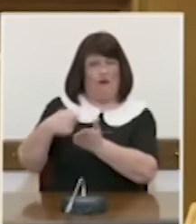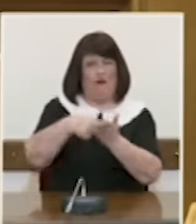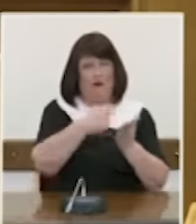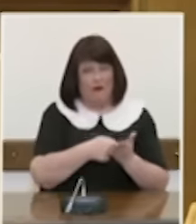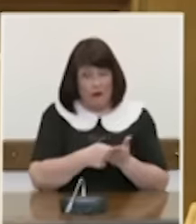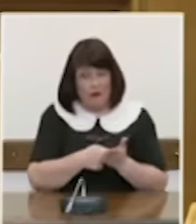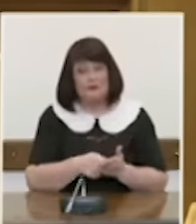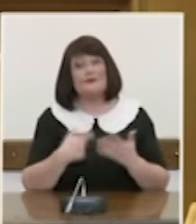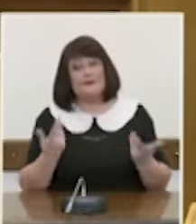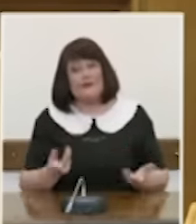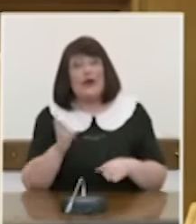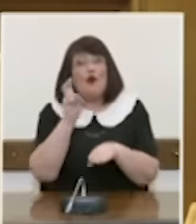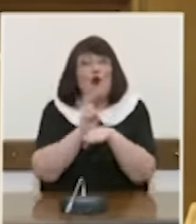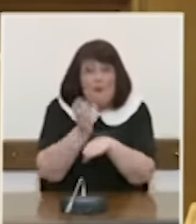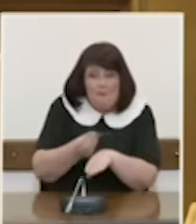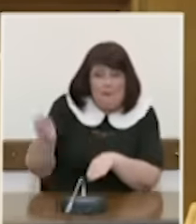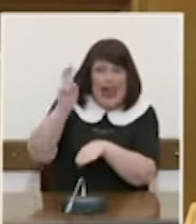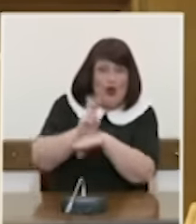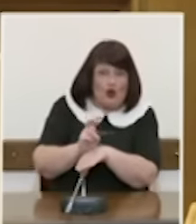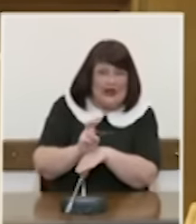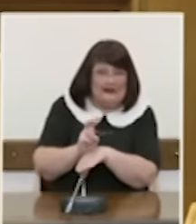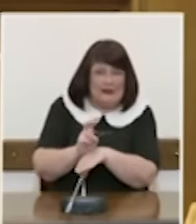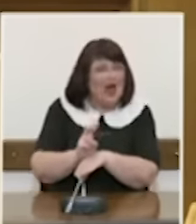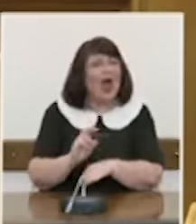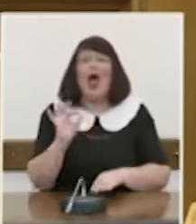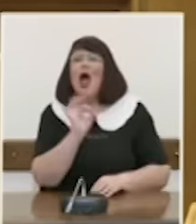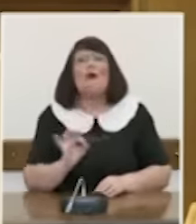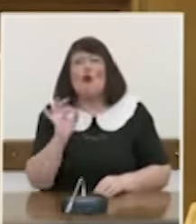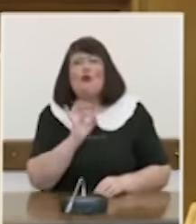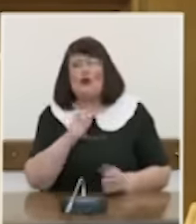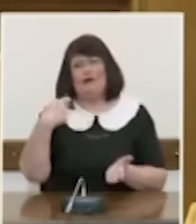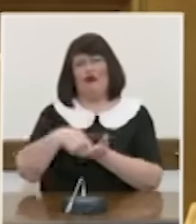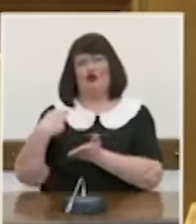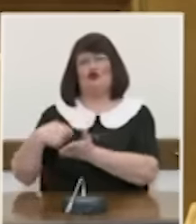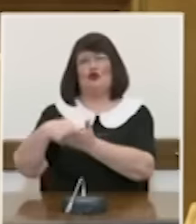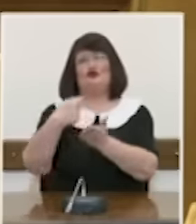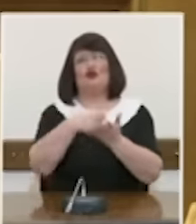των πλεονασμάτων βγαίνουν από τους έμεσους φόρους, που είναι, όπως είπαμε, το